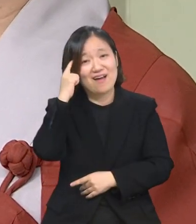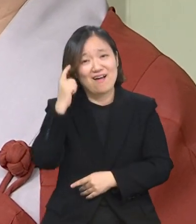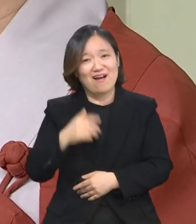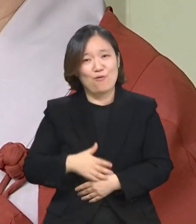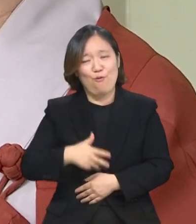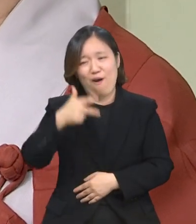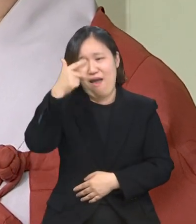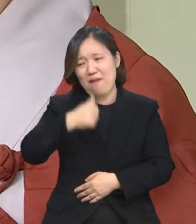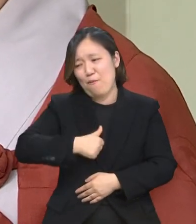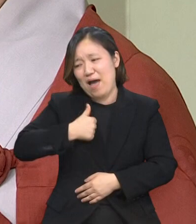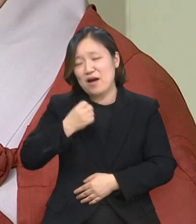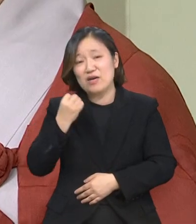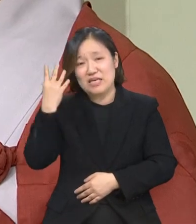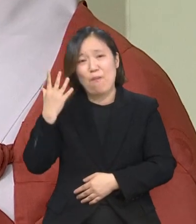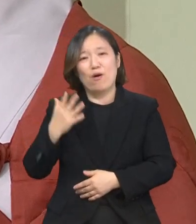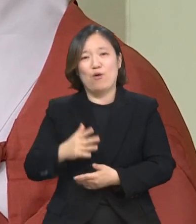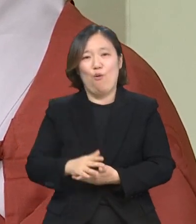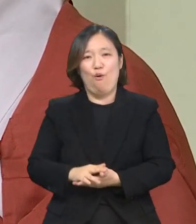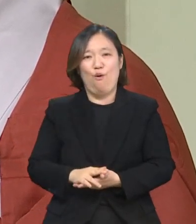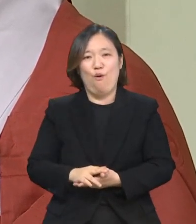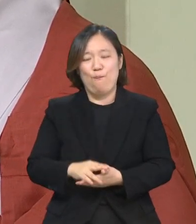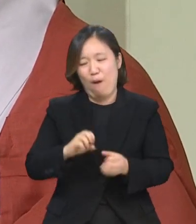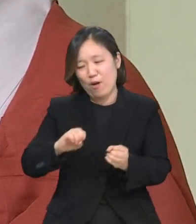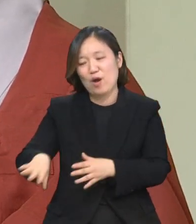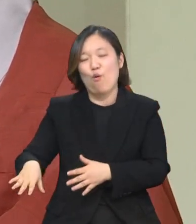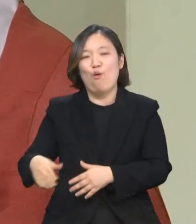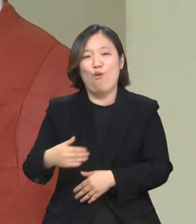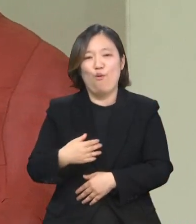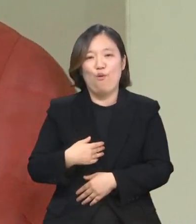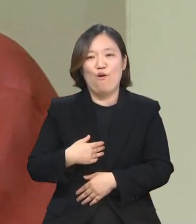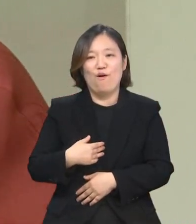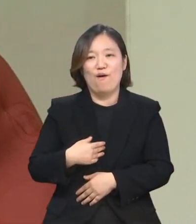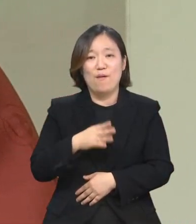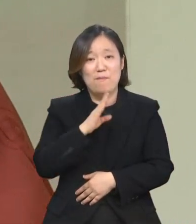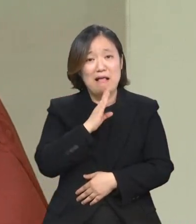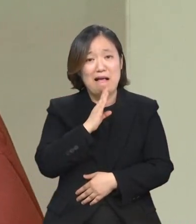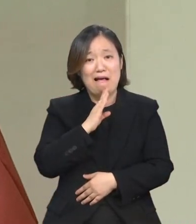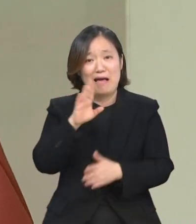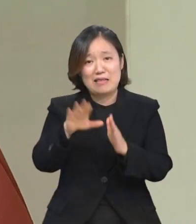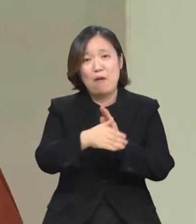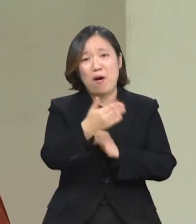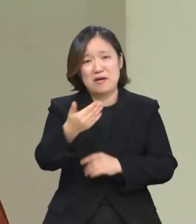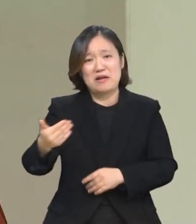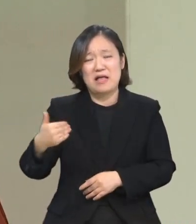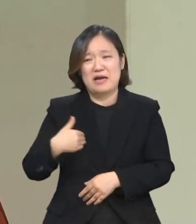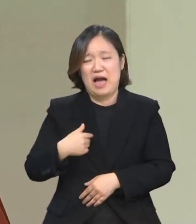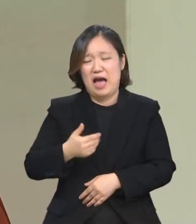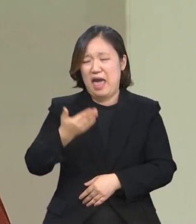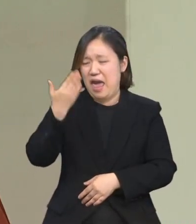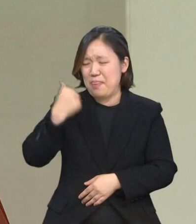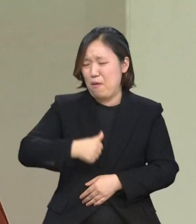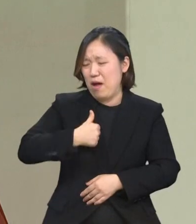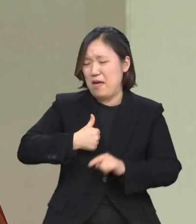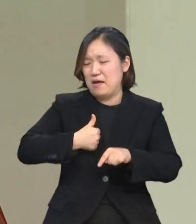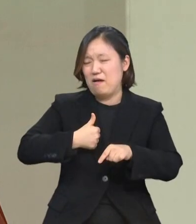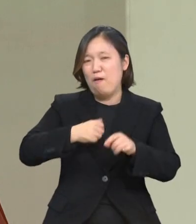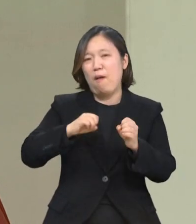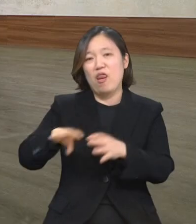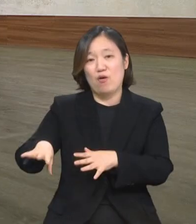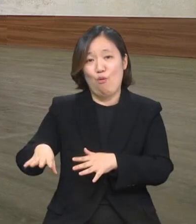죽음을 코앞에 두신 분을 보면 옛날에 어떤 그런 감정 같은 것도 좀 사그러들기 마련이잖아요 정말 큰 원수가 아닌